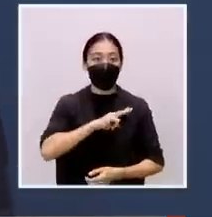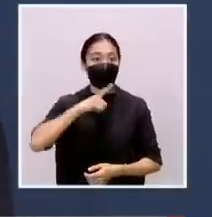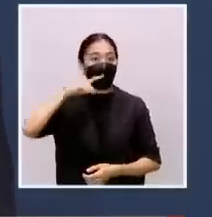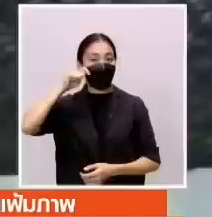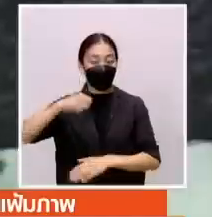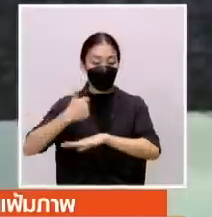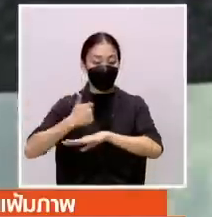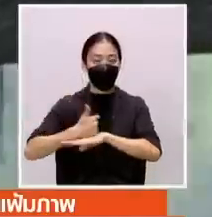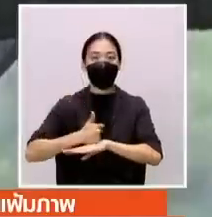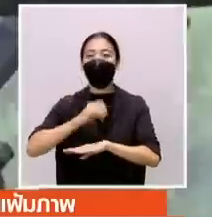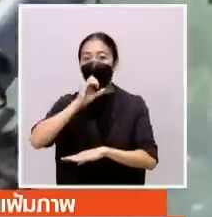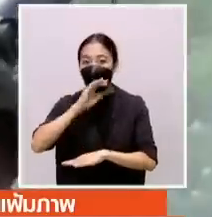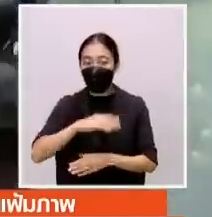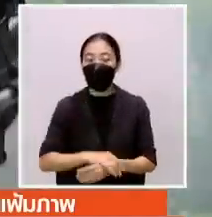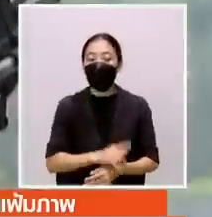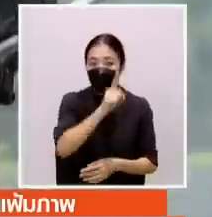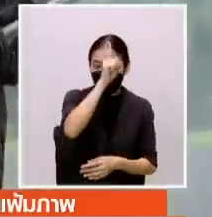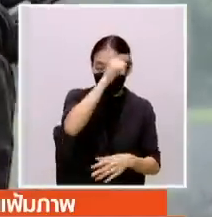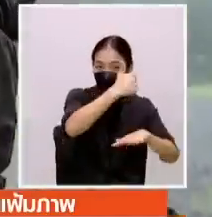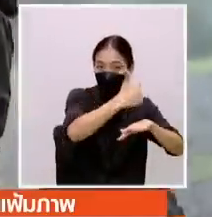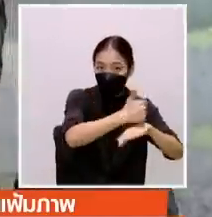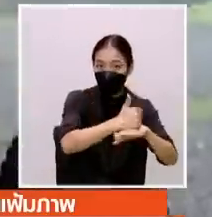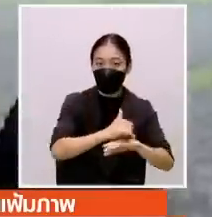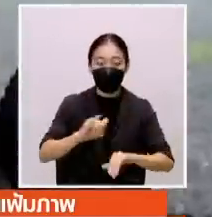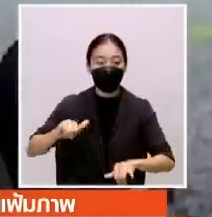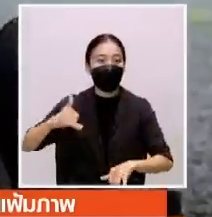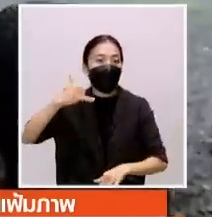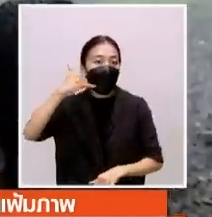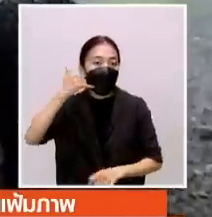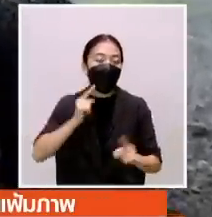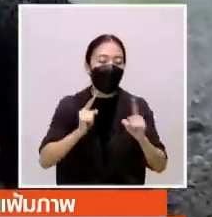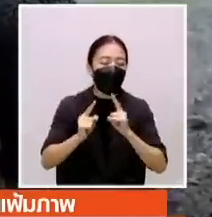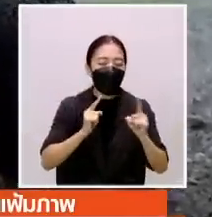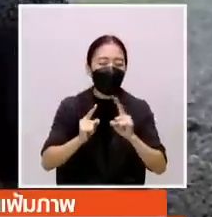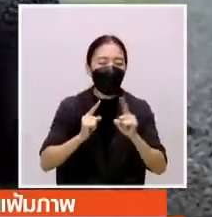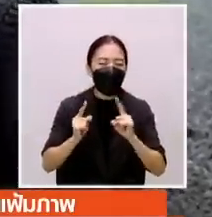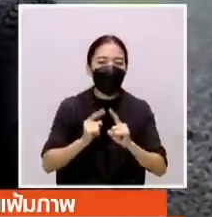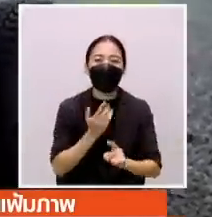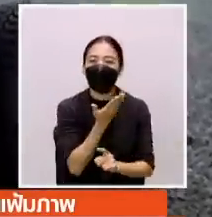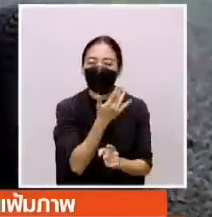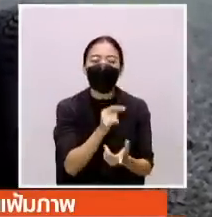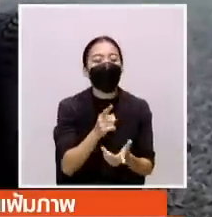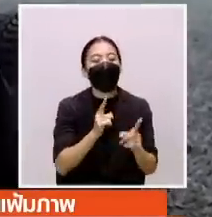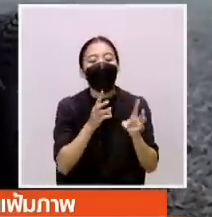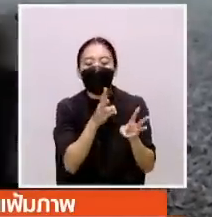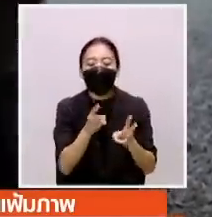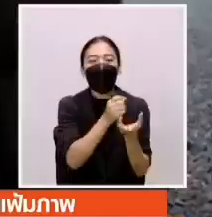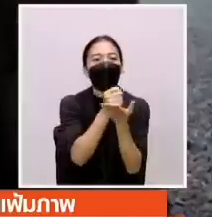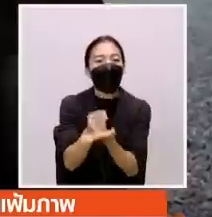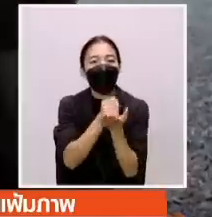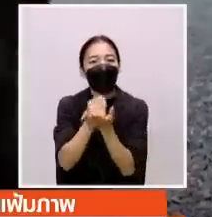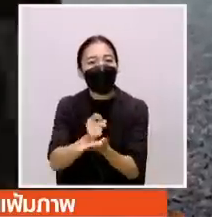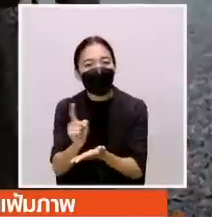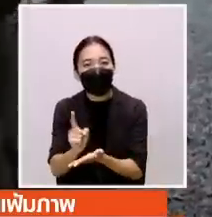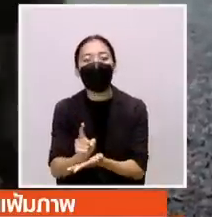พท์กับนายกรัฐมนตรีของเยอรมนีเกี่ยวกับความช่วยเหลือทางการทหารต่อยูเครนพร้อมกับกล่าวขอบคุณการสนับสนุนของเยอ